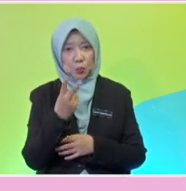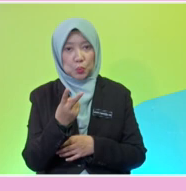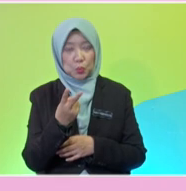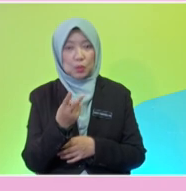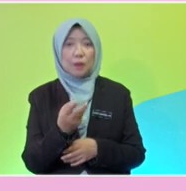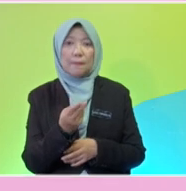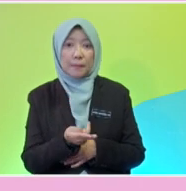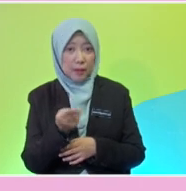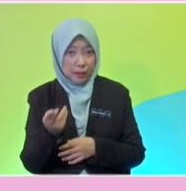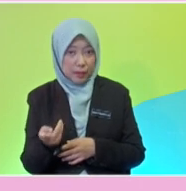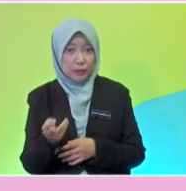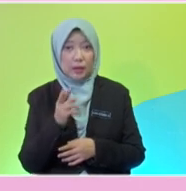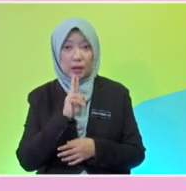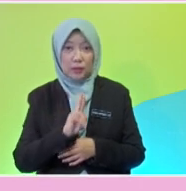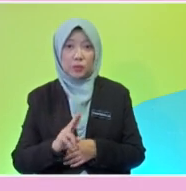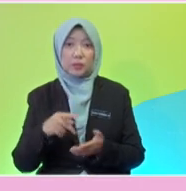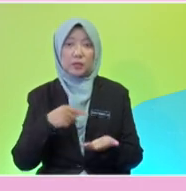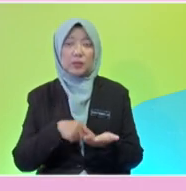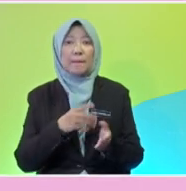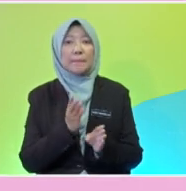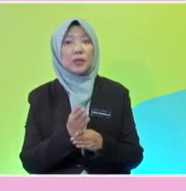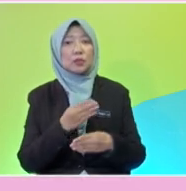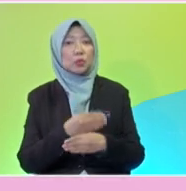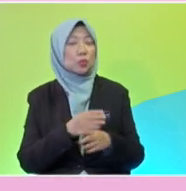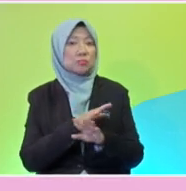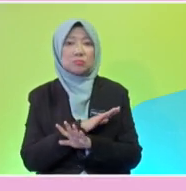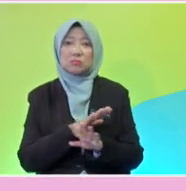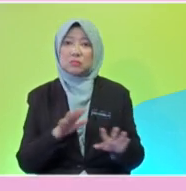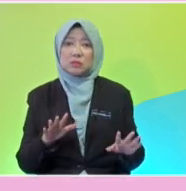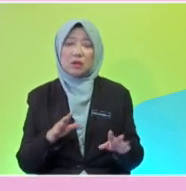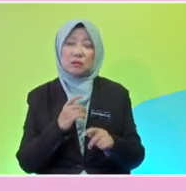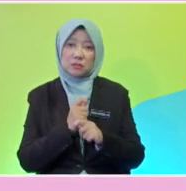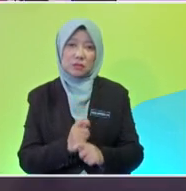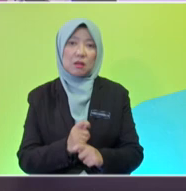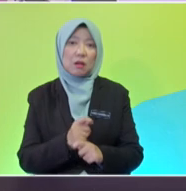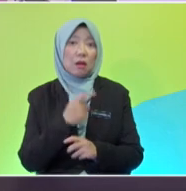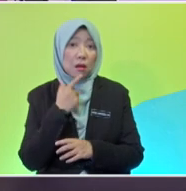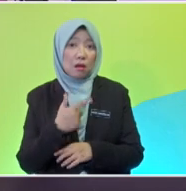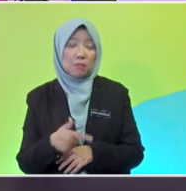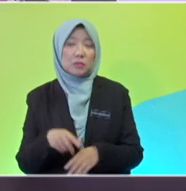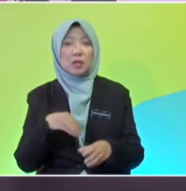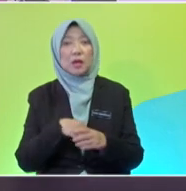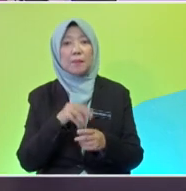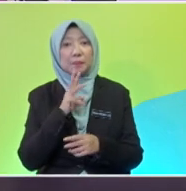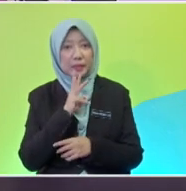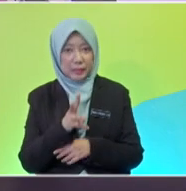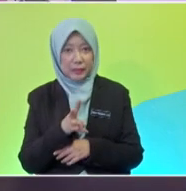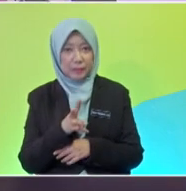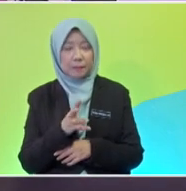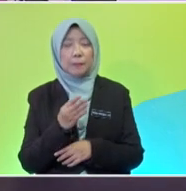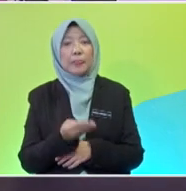dan murid-murid bentuknya tidak kekal di dalam air mana Kalau bahan tidak larut ini